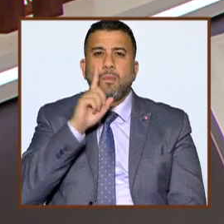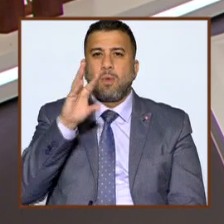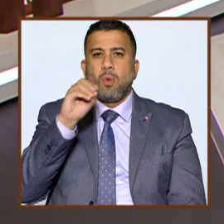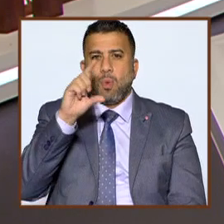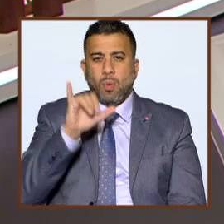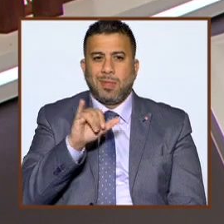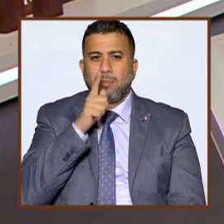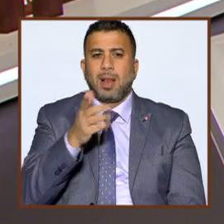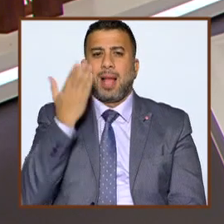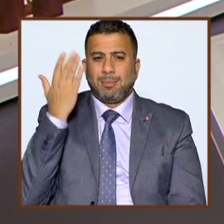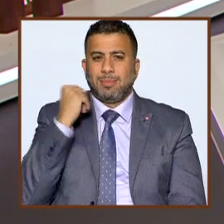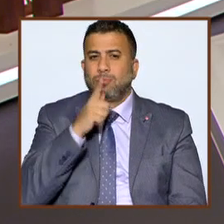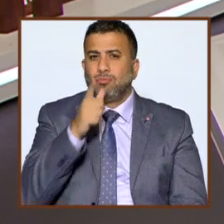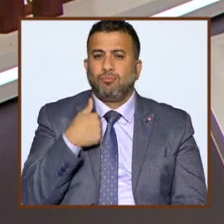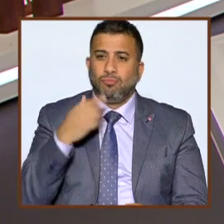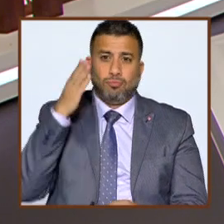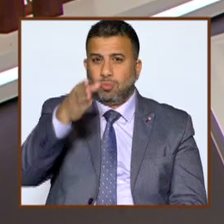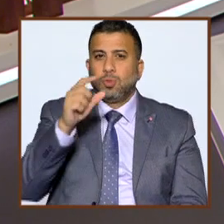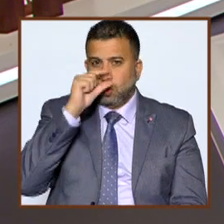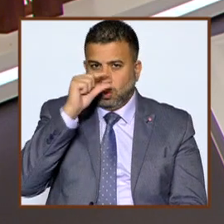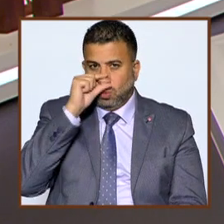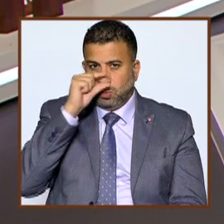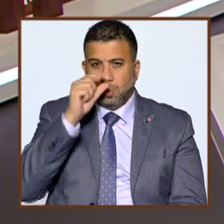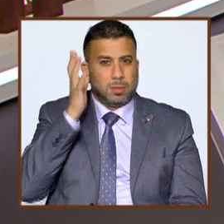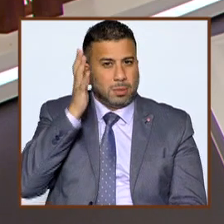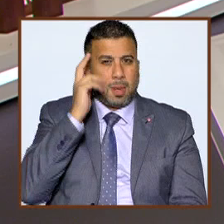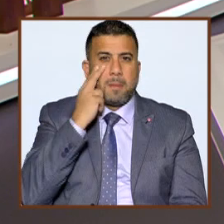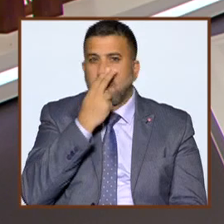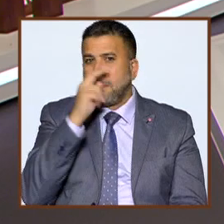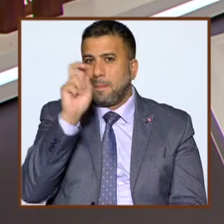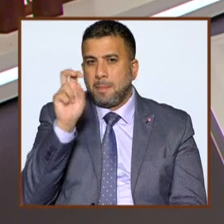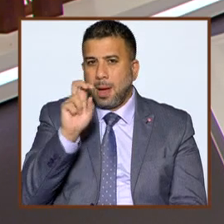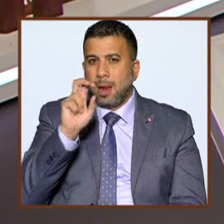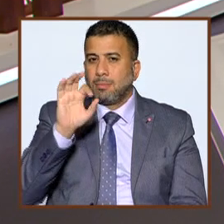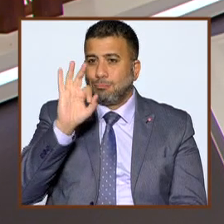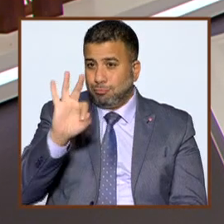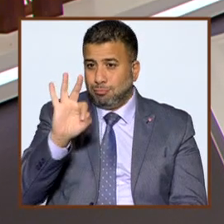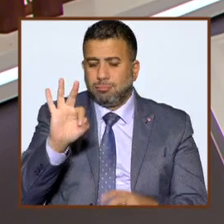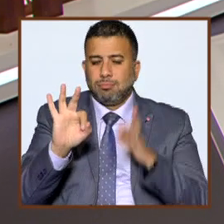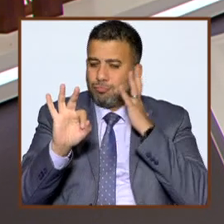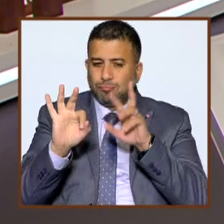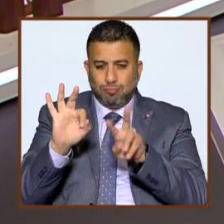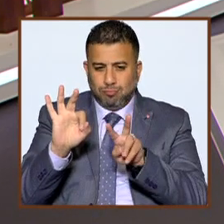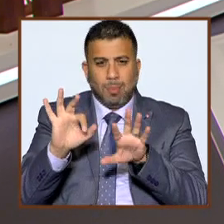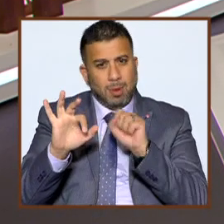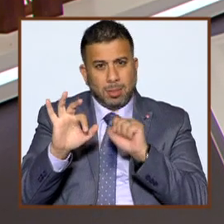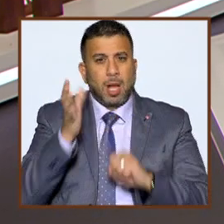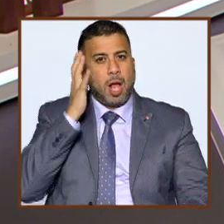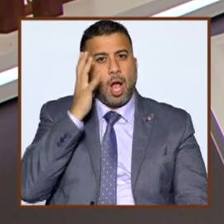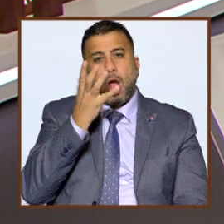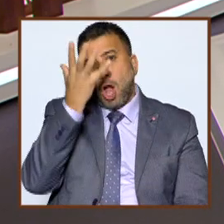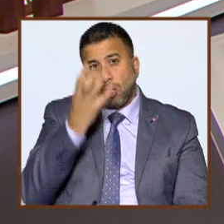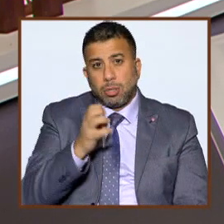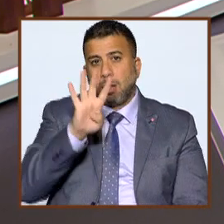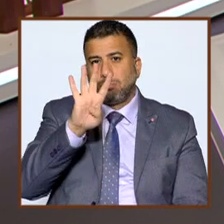كنا بالأمس وصلنا رحنا دبي صلينا المغرب وبعدين سنة المغرب وبعدين العشاء ركعتين، ما حكم ذلك؟ أختي أم هدى